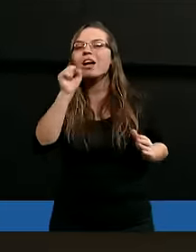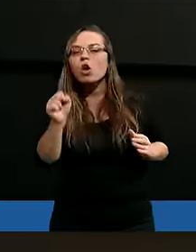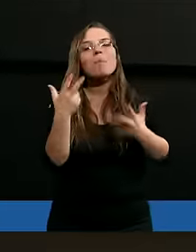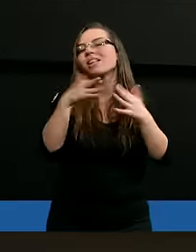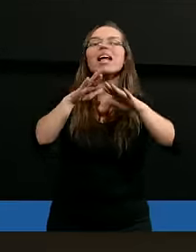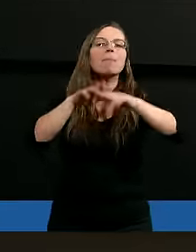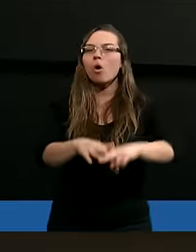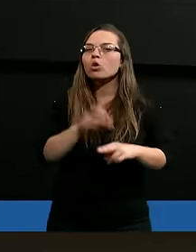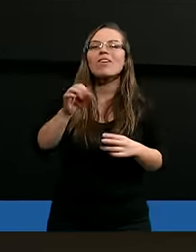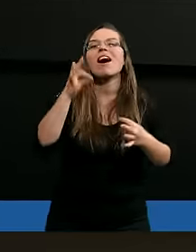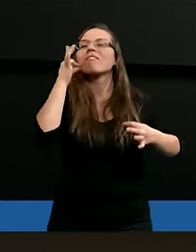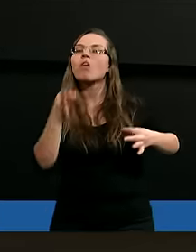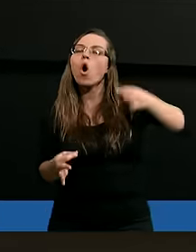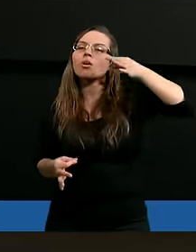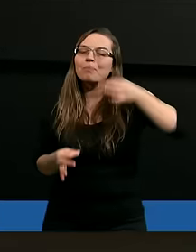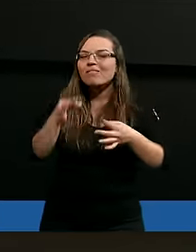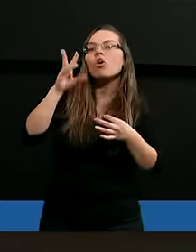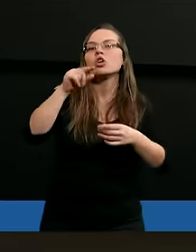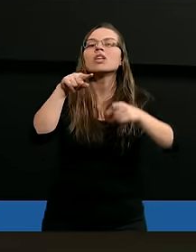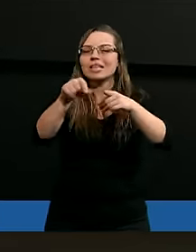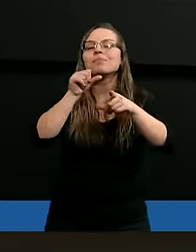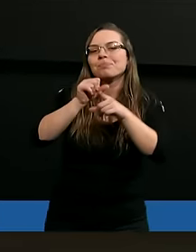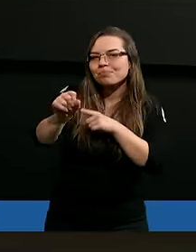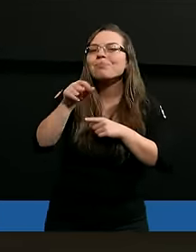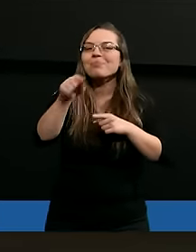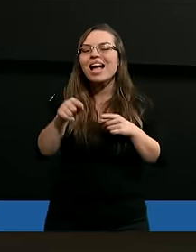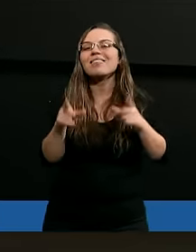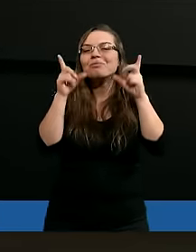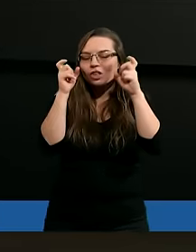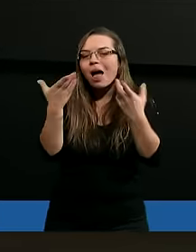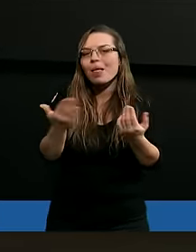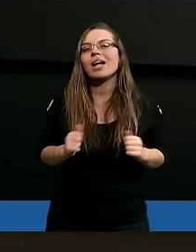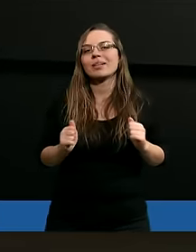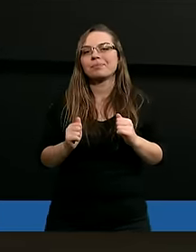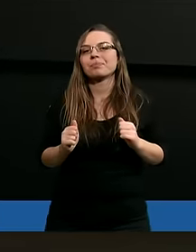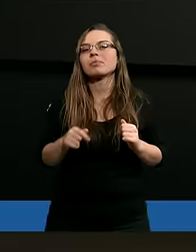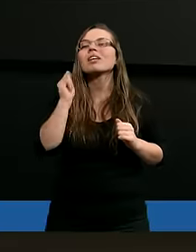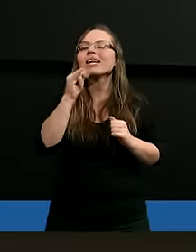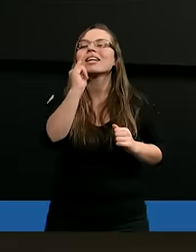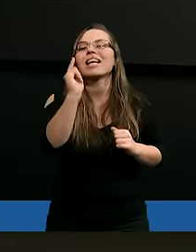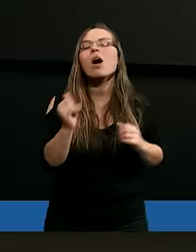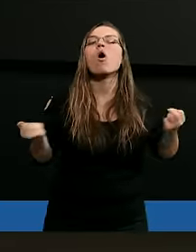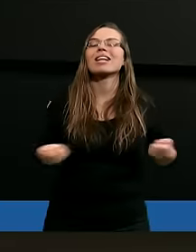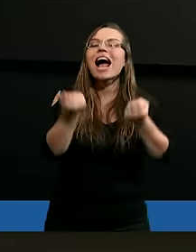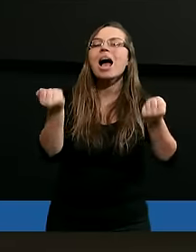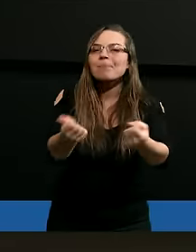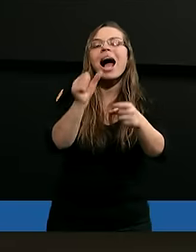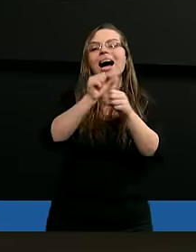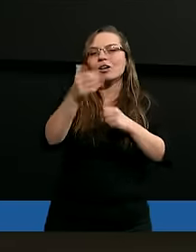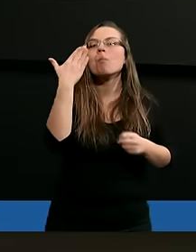nie pozostawia wątpliwości, że jest tą realną postacią i jego zamiary są